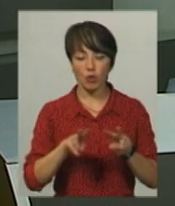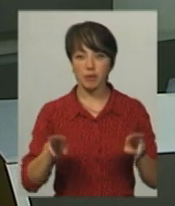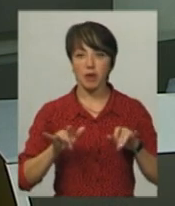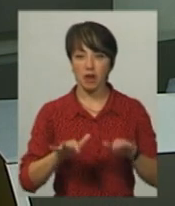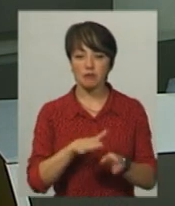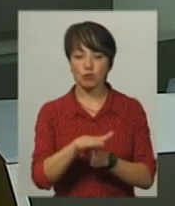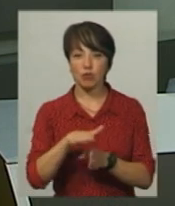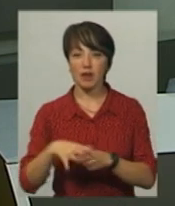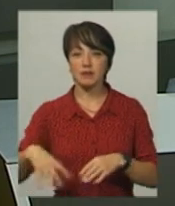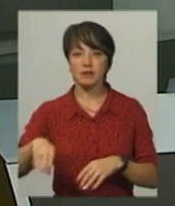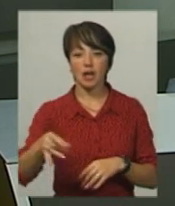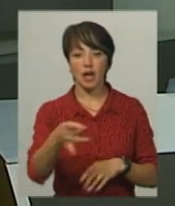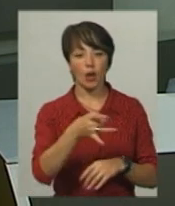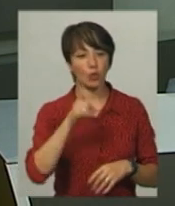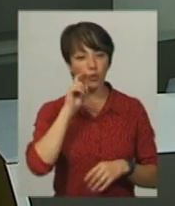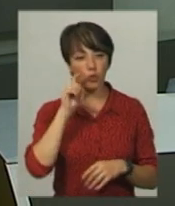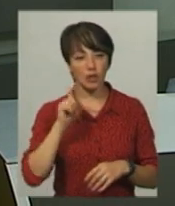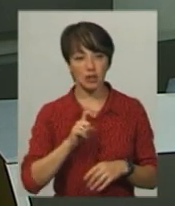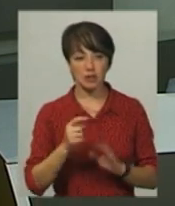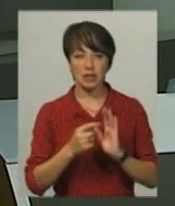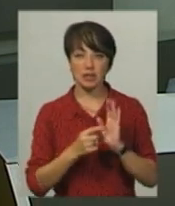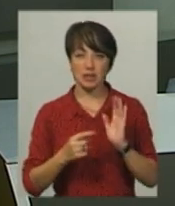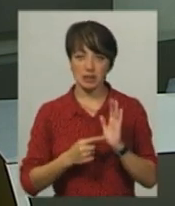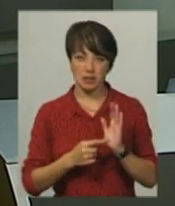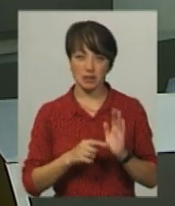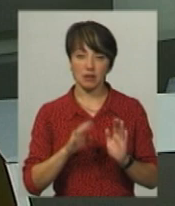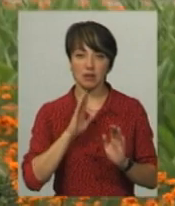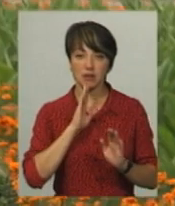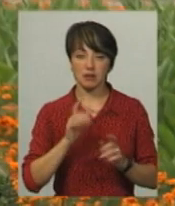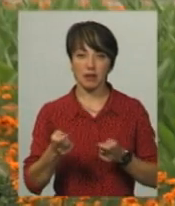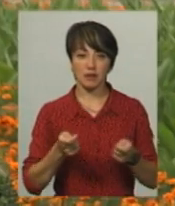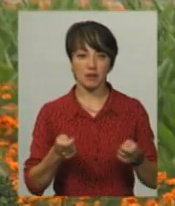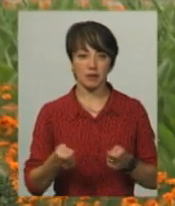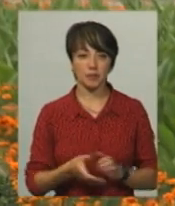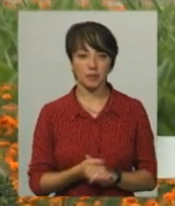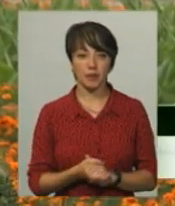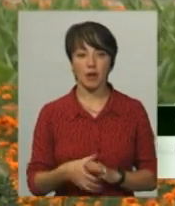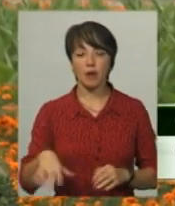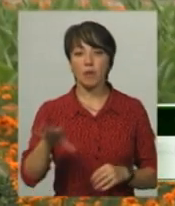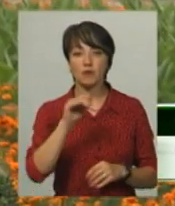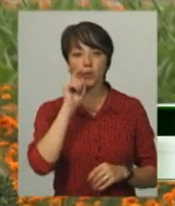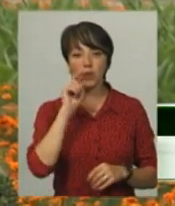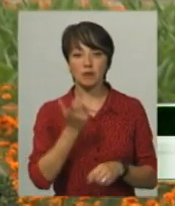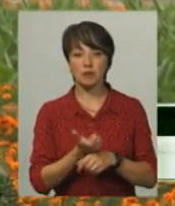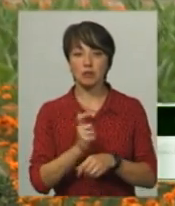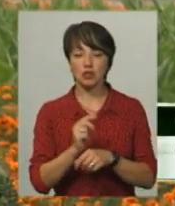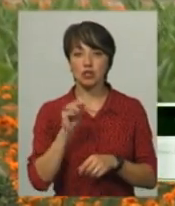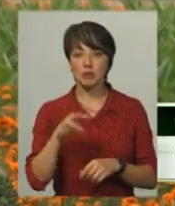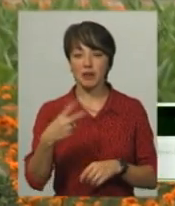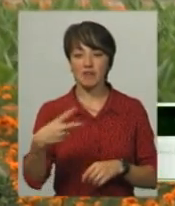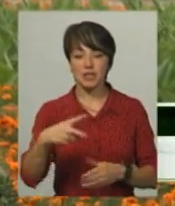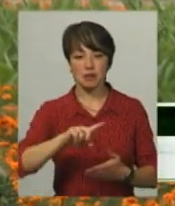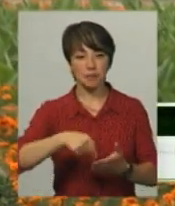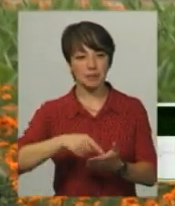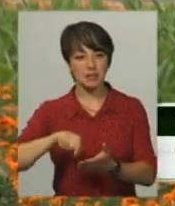акції відбуваються в усіх регіонах України, ділиться Олена Леус. По всій Україні вже більше ніж 20